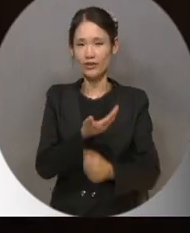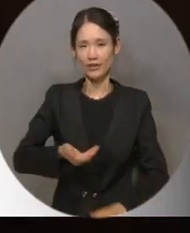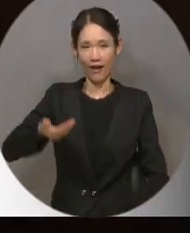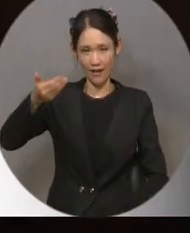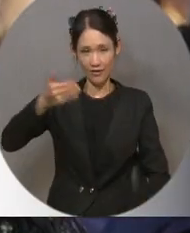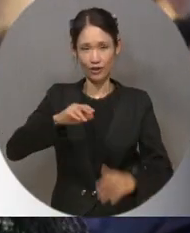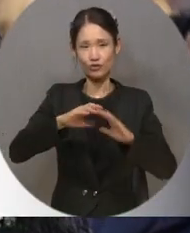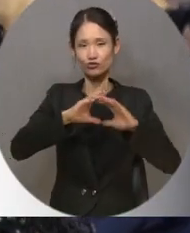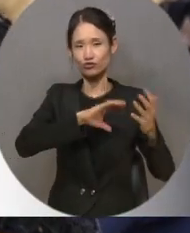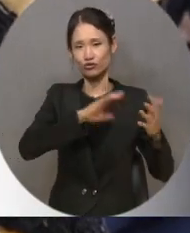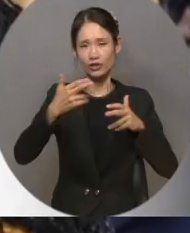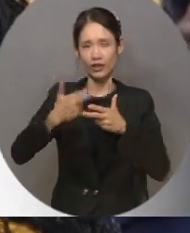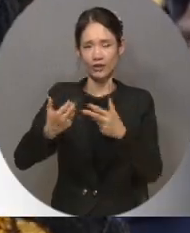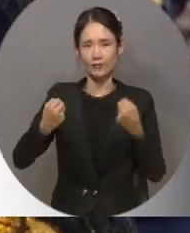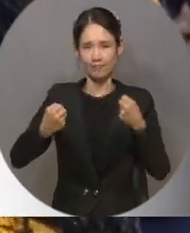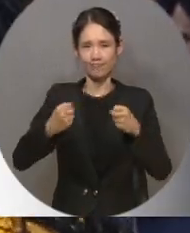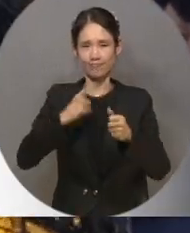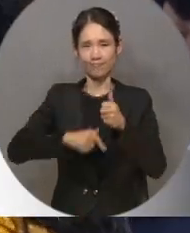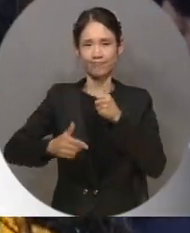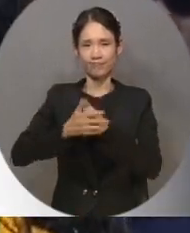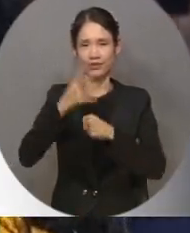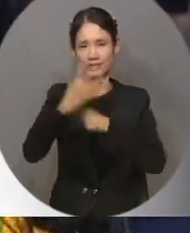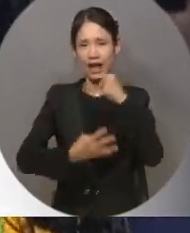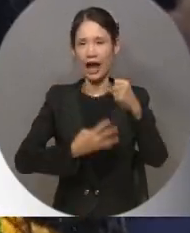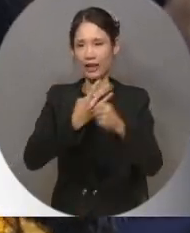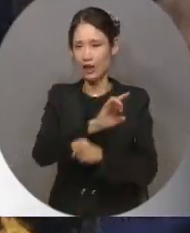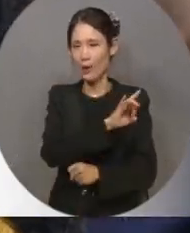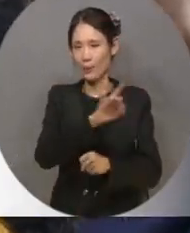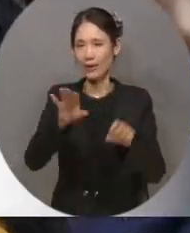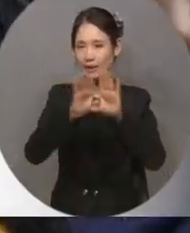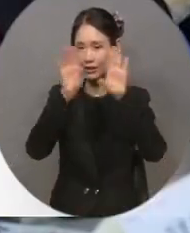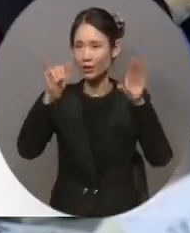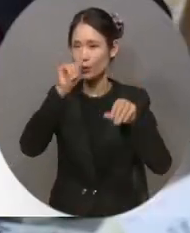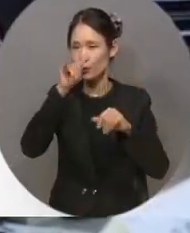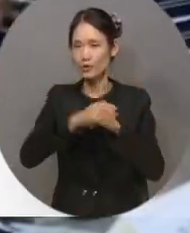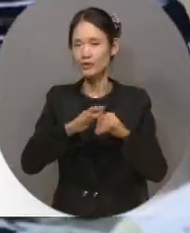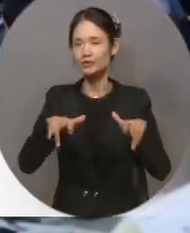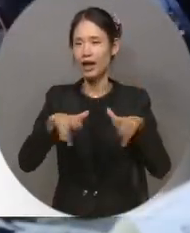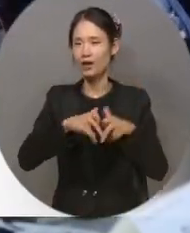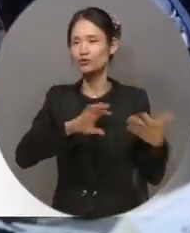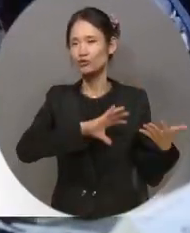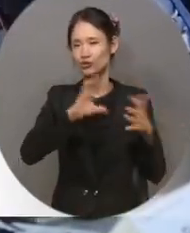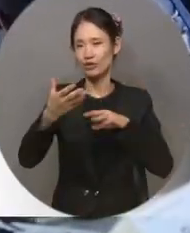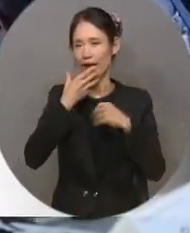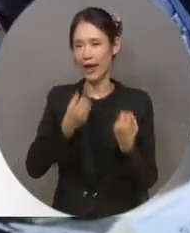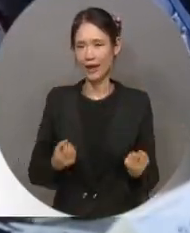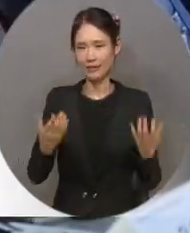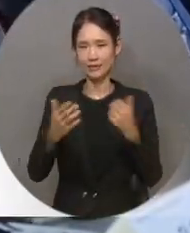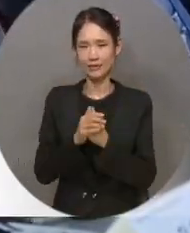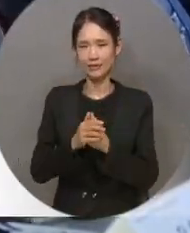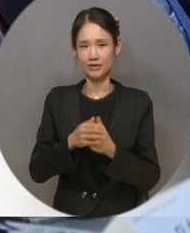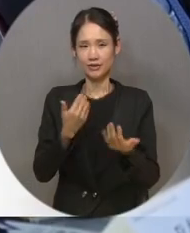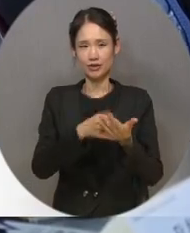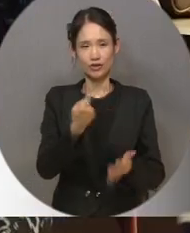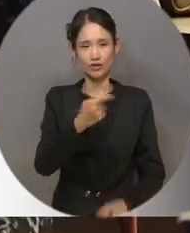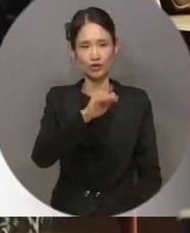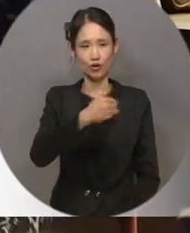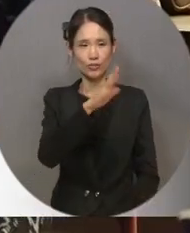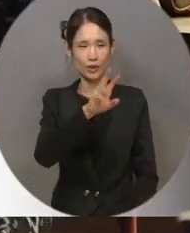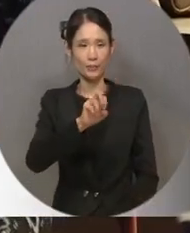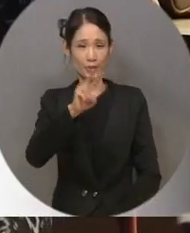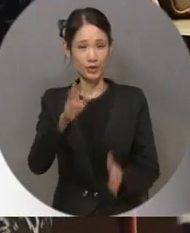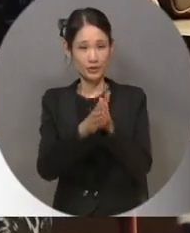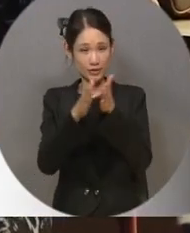국제협력 강화를 모색하고자 4년마다 개최하고 있는 장애인 국제행사입니다 1982년 시작돼